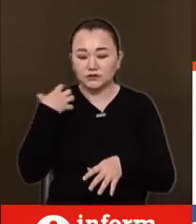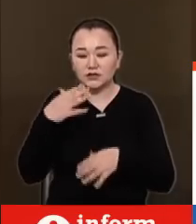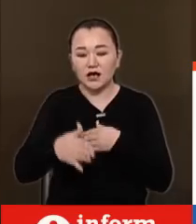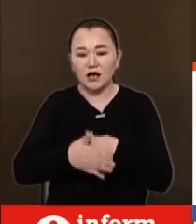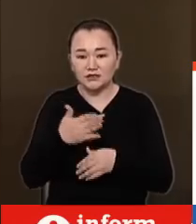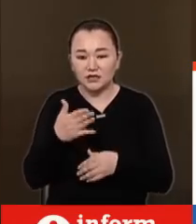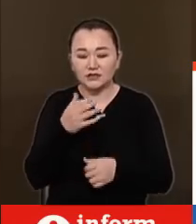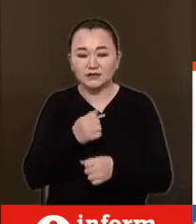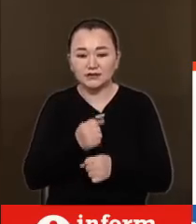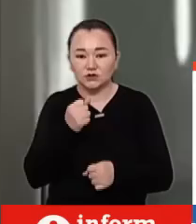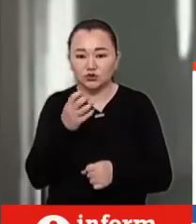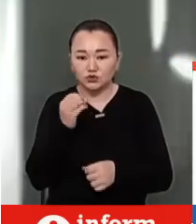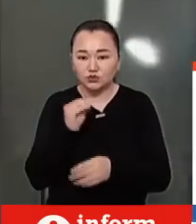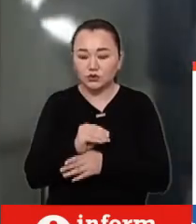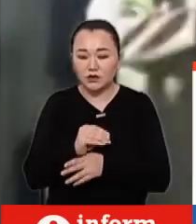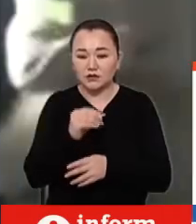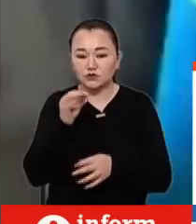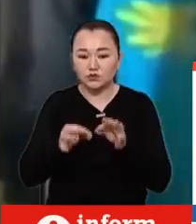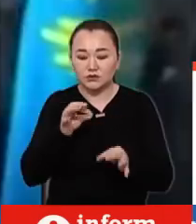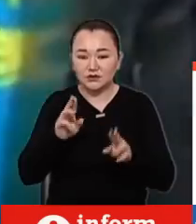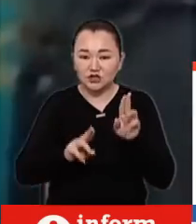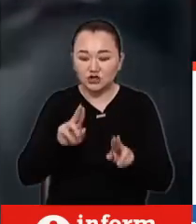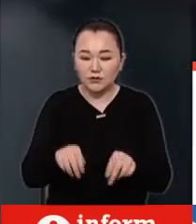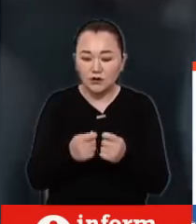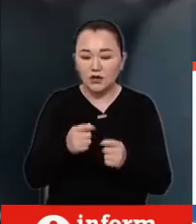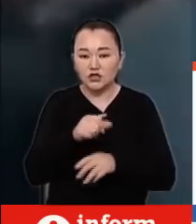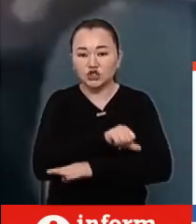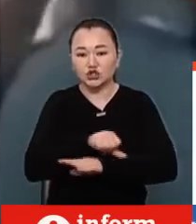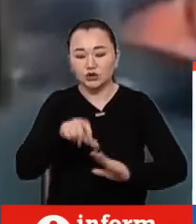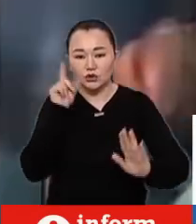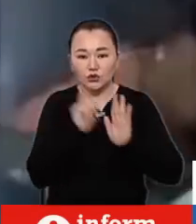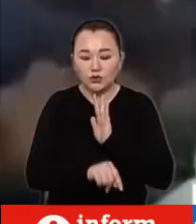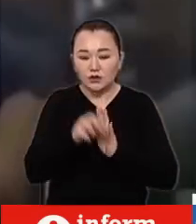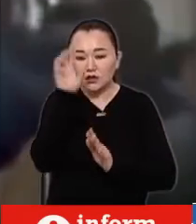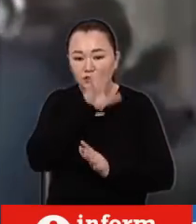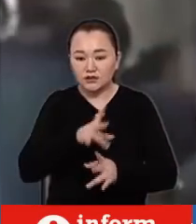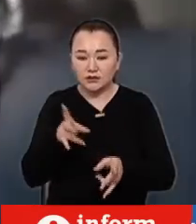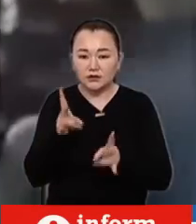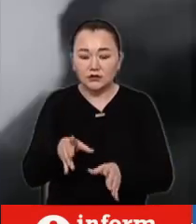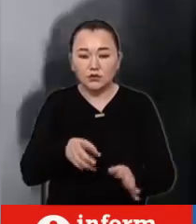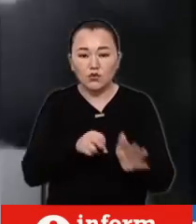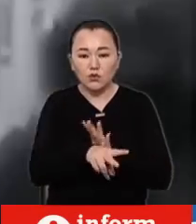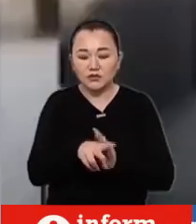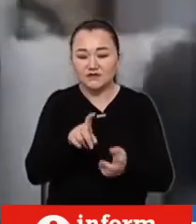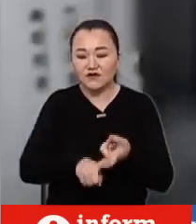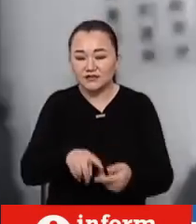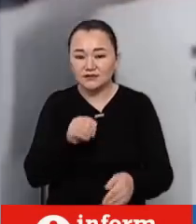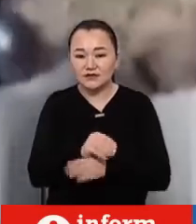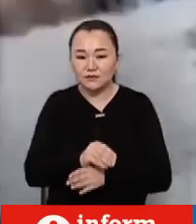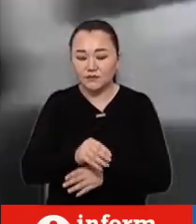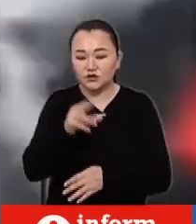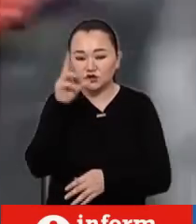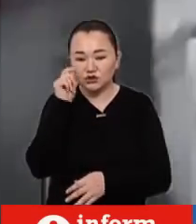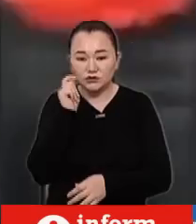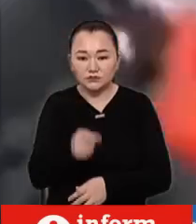жазасы қатаңдатылады. Соттың тәртібін бұзып, шекараны заңсыз өтіп, елден қашып кеткені үшін Серік Күдебаевқа қосымша